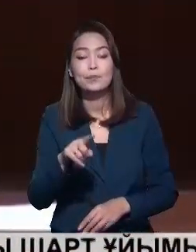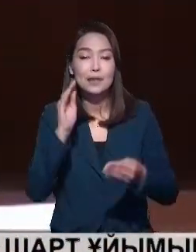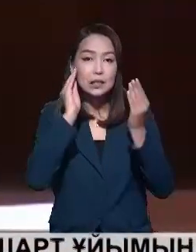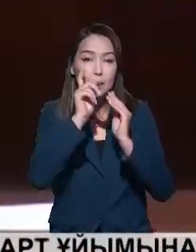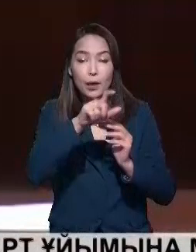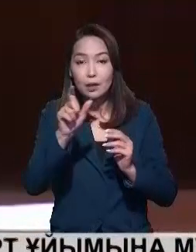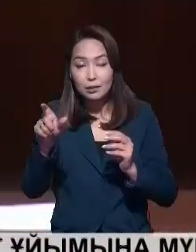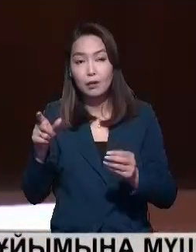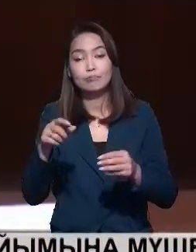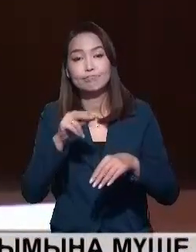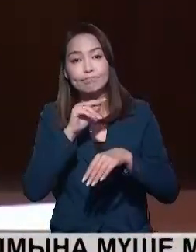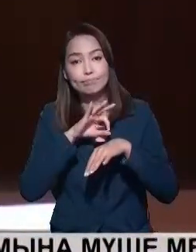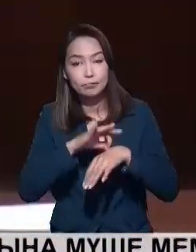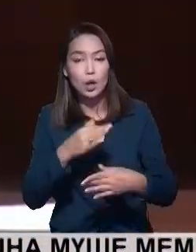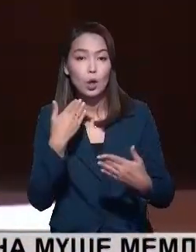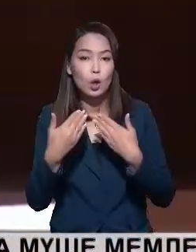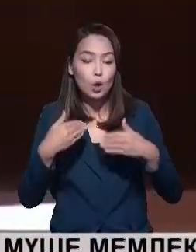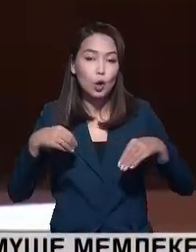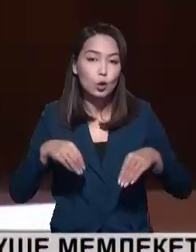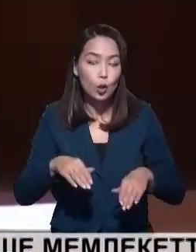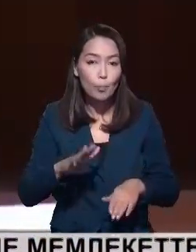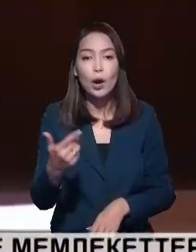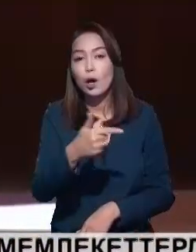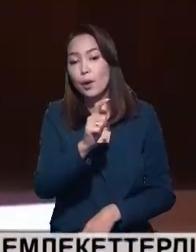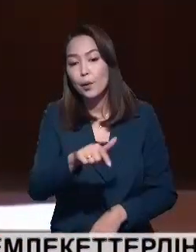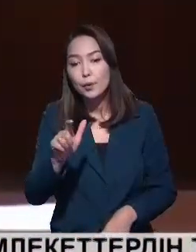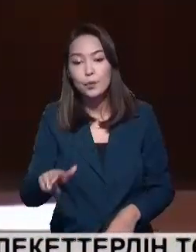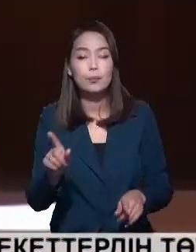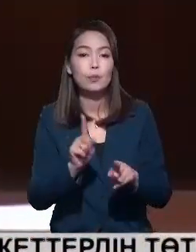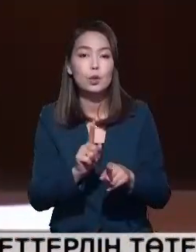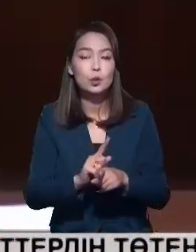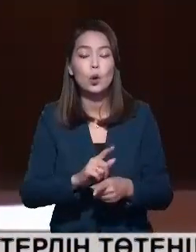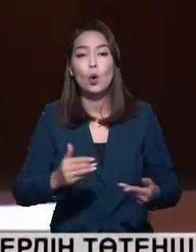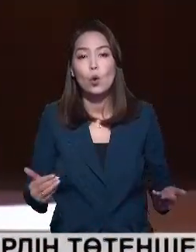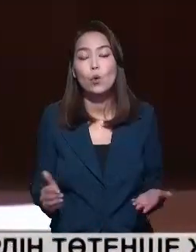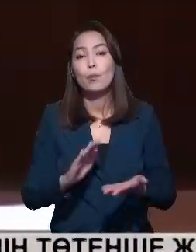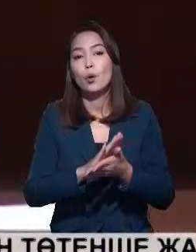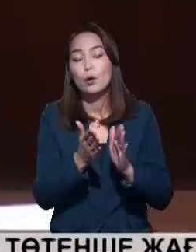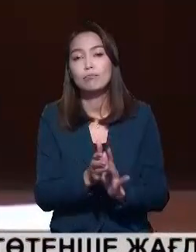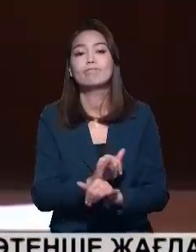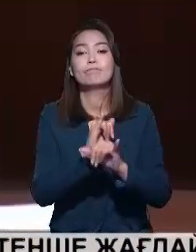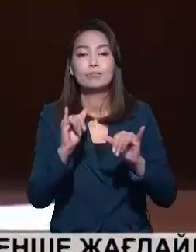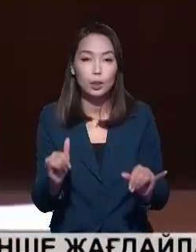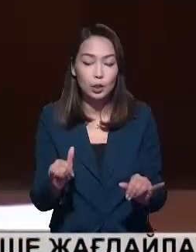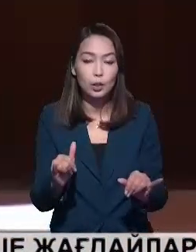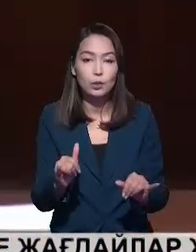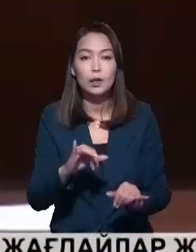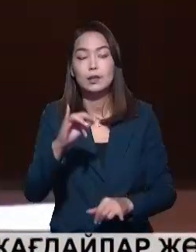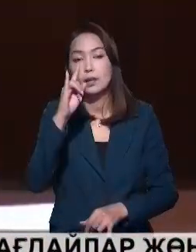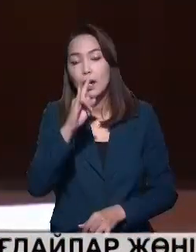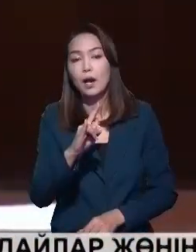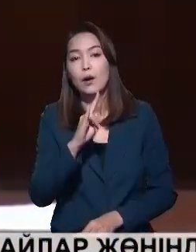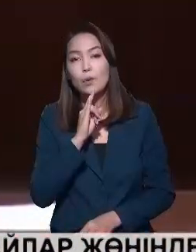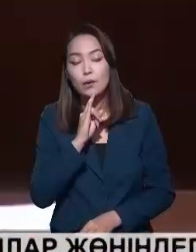бірлесіп жүргіземіз. Азаматтарымыздың өмір сүру деңгейін одан әрі арттыруға және